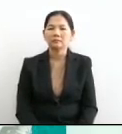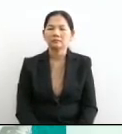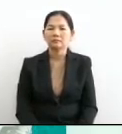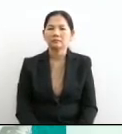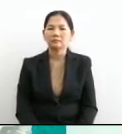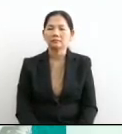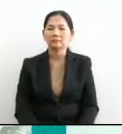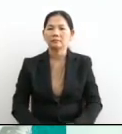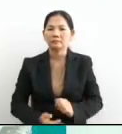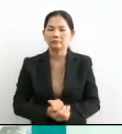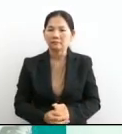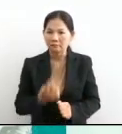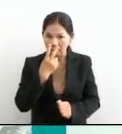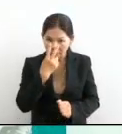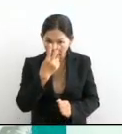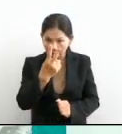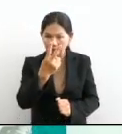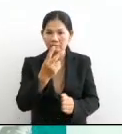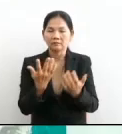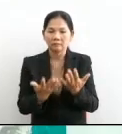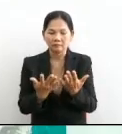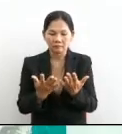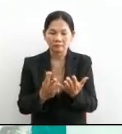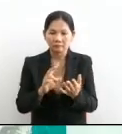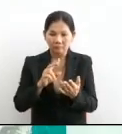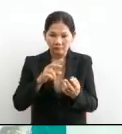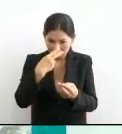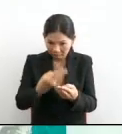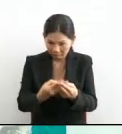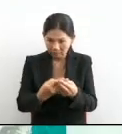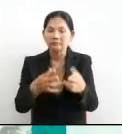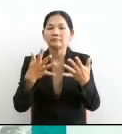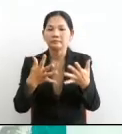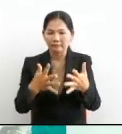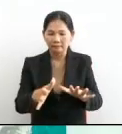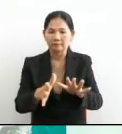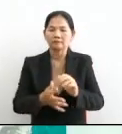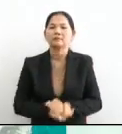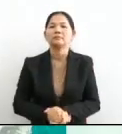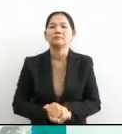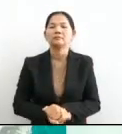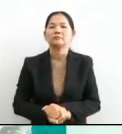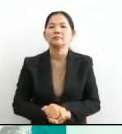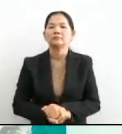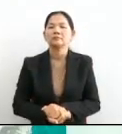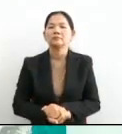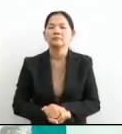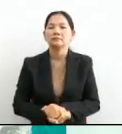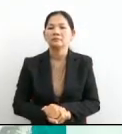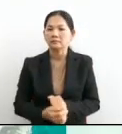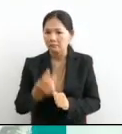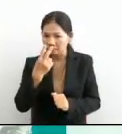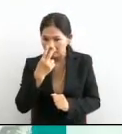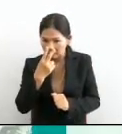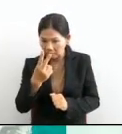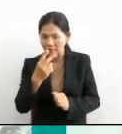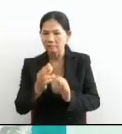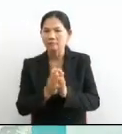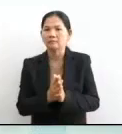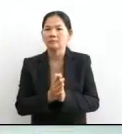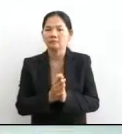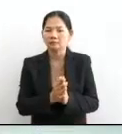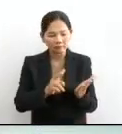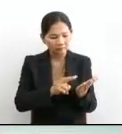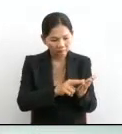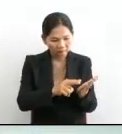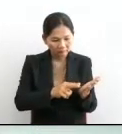chàng chẳng câu bằng ăn hết mang tiền toán chà chấm muối chấm lá rồi bọn này cứ đi hai nó con nè chàng chẳng mà lấy con nghĩa máu mưa ắt bật dừng